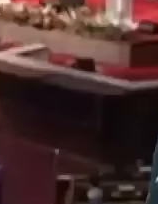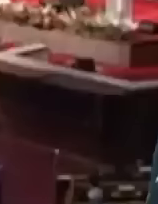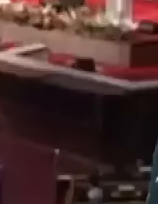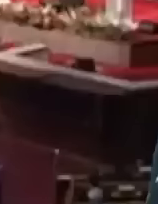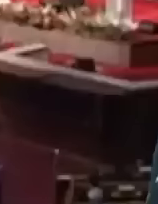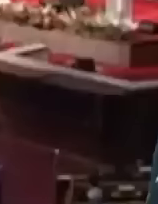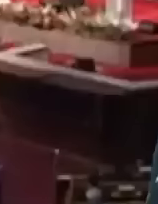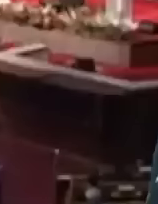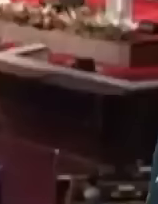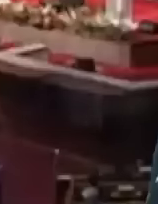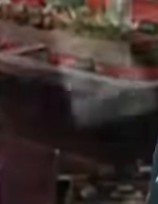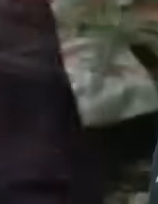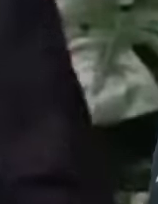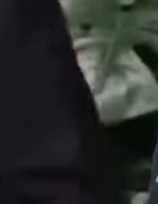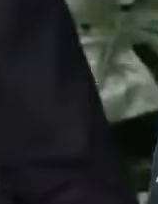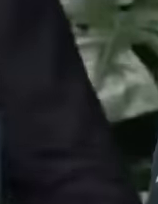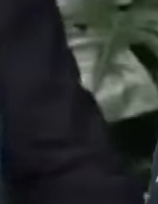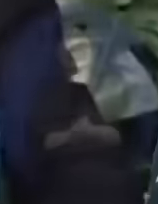할렐루야.